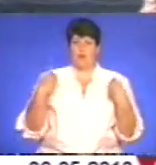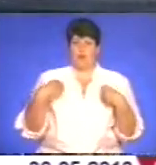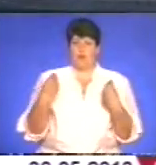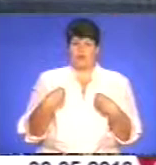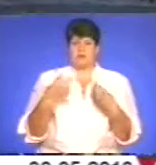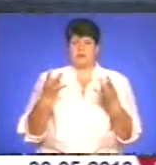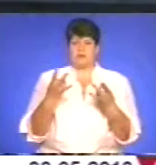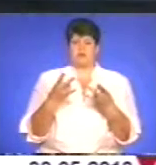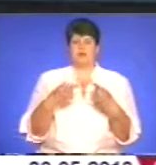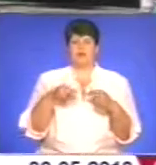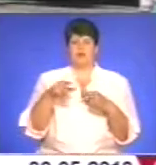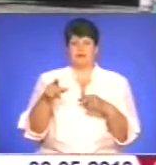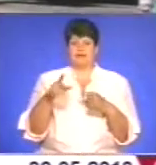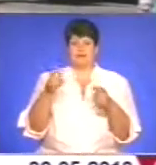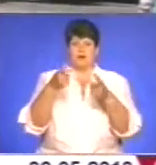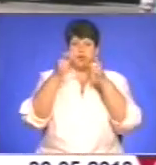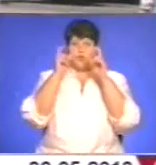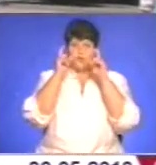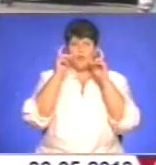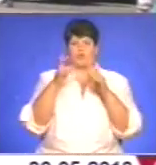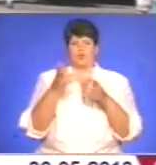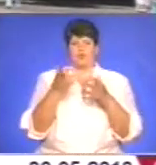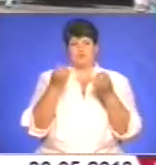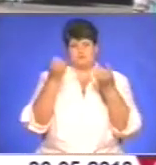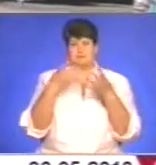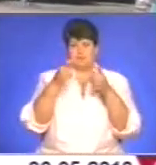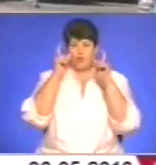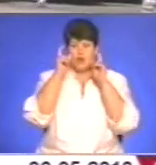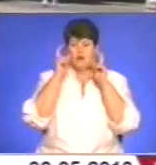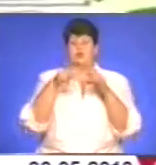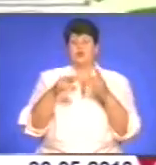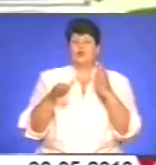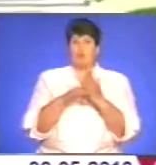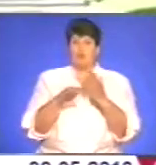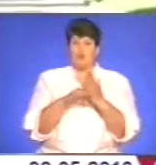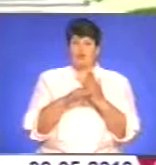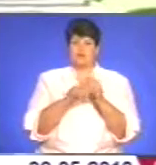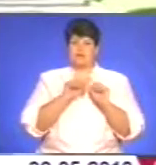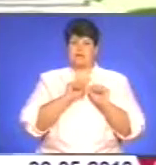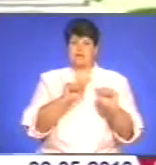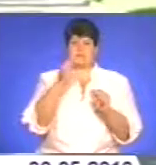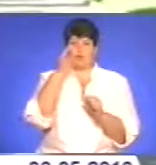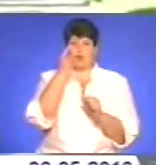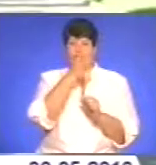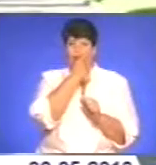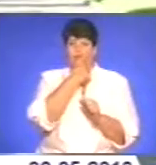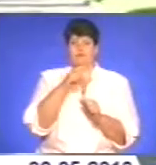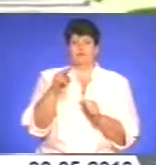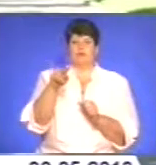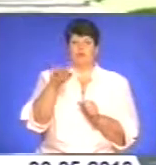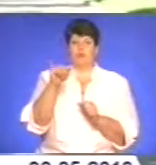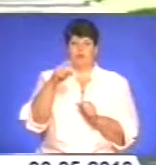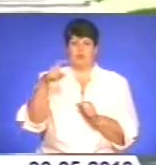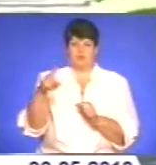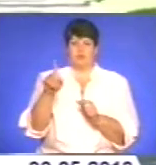дому, доречно одягати сонцезахисні або звичайні окуляри. Вони допоможуть захищати очі від тополинного пуху і пилку, що міститься